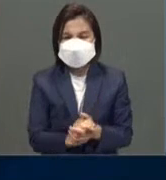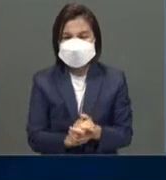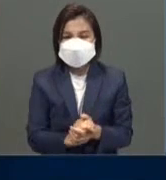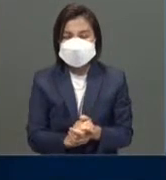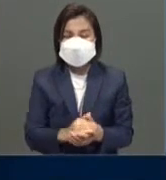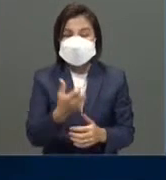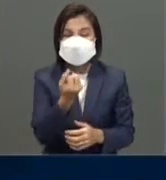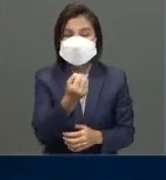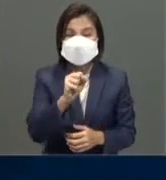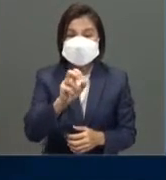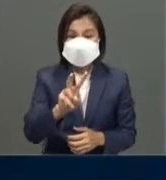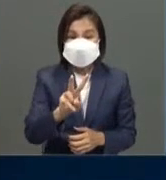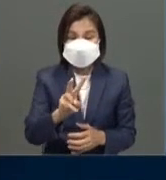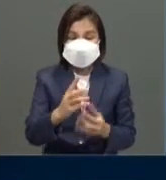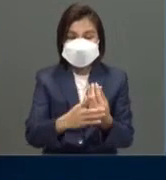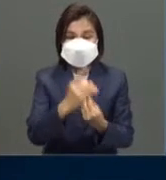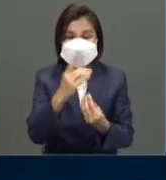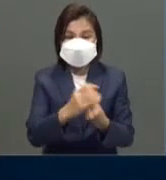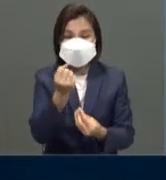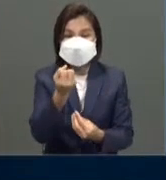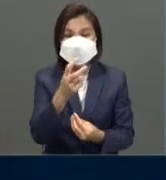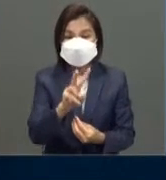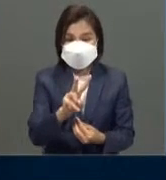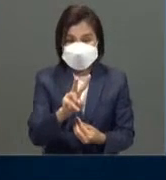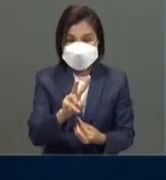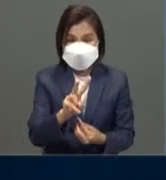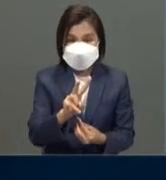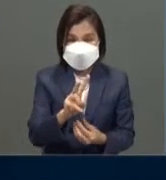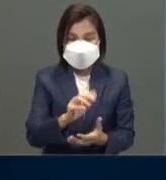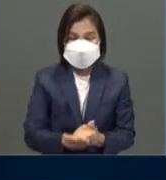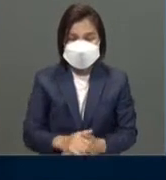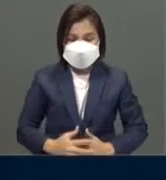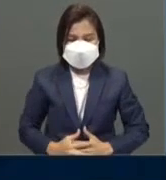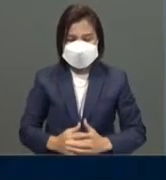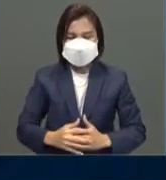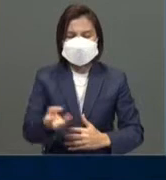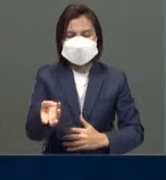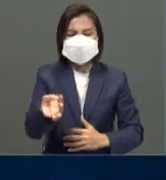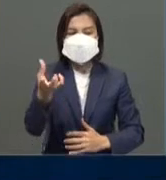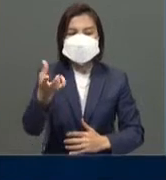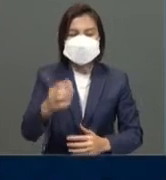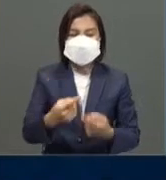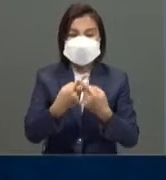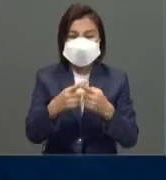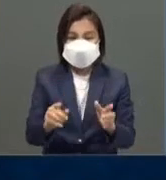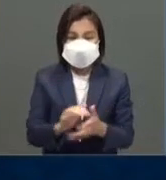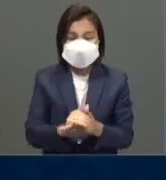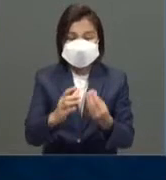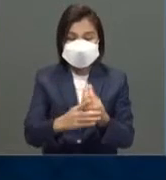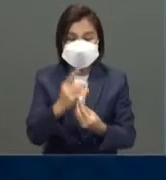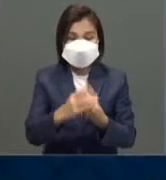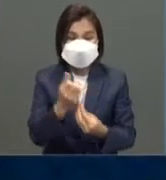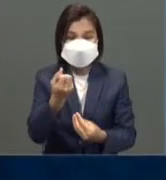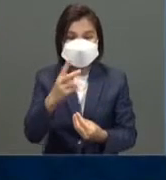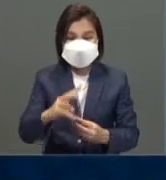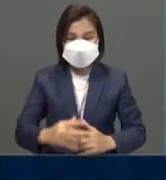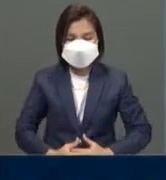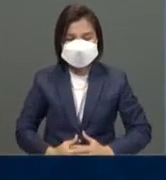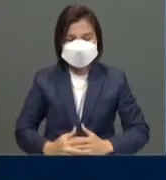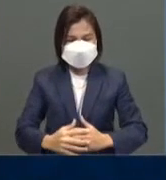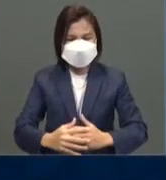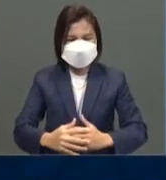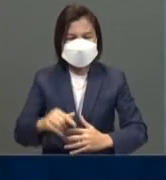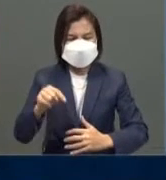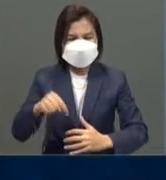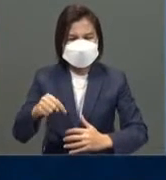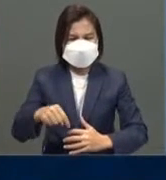กว่า12สัปดาห์อายุครรภ์นะครับก็น้อยครับแต่ถ้า12สัปดาห์ขึ้นไปเนี่ยเริ่มเยอะแล้วครับแล้ว